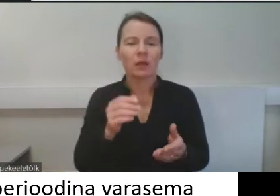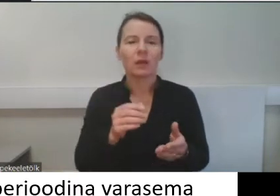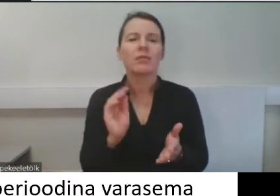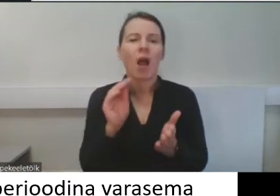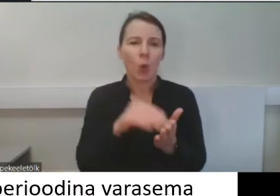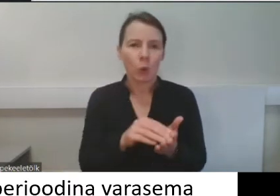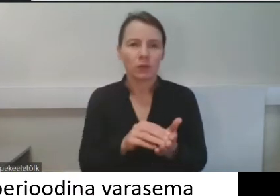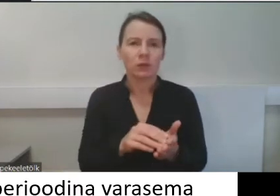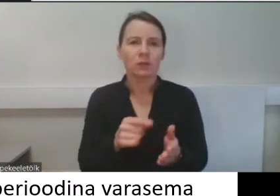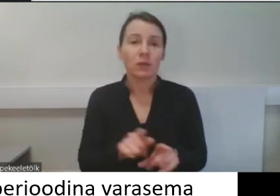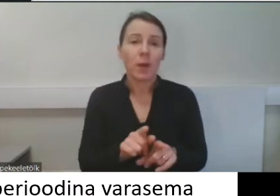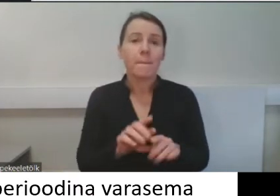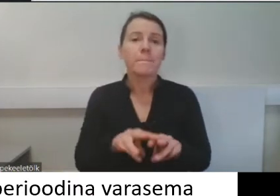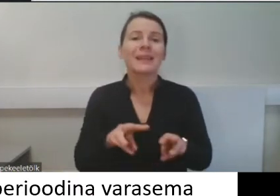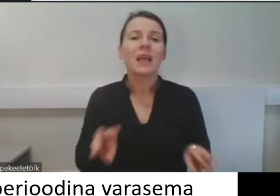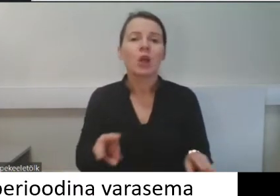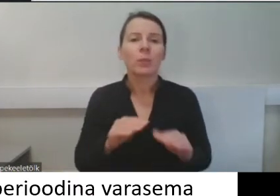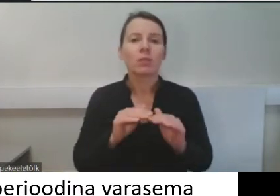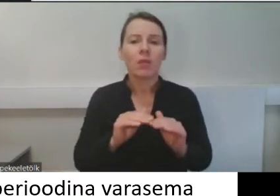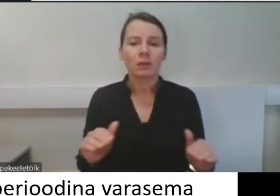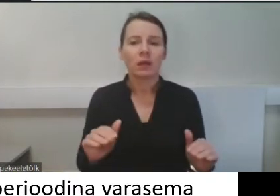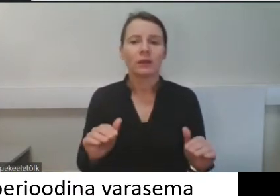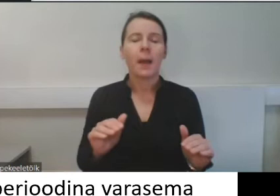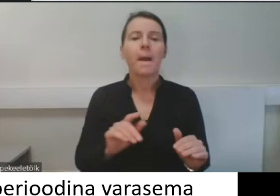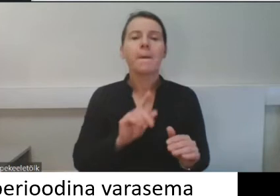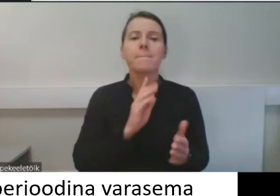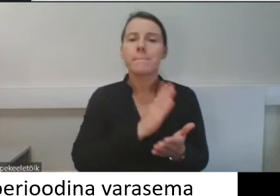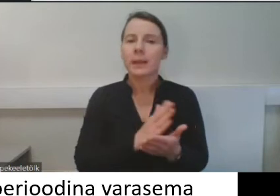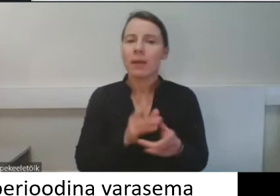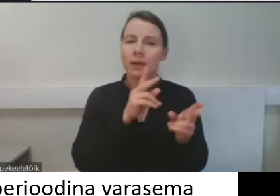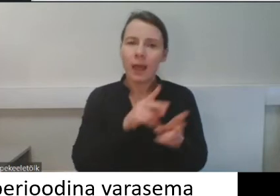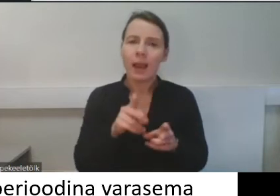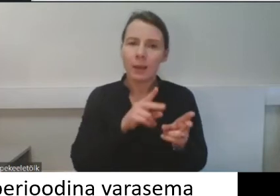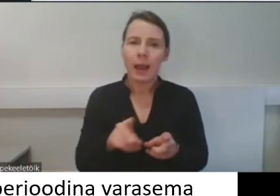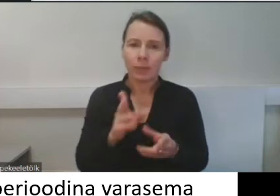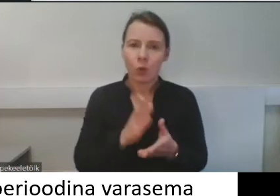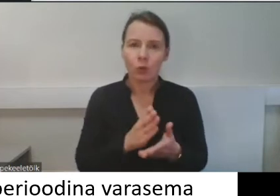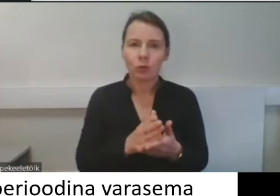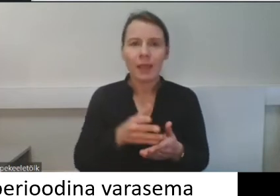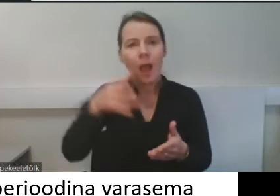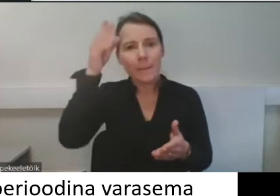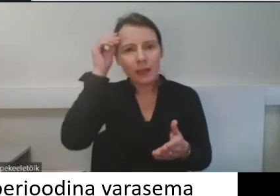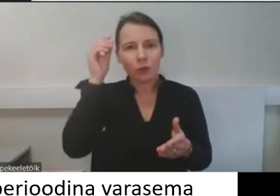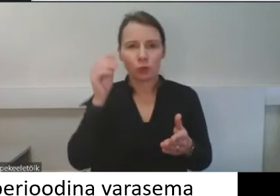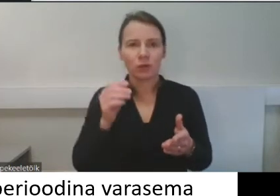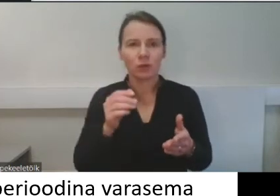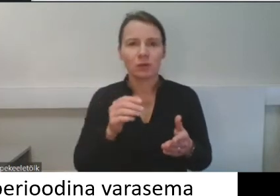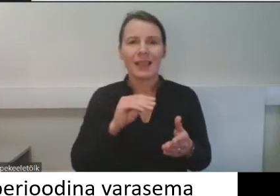on tegelikult andmete väljavõtmise või ise vaatamise loogika sarnane nagu